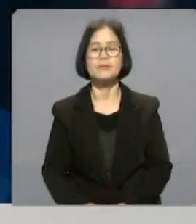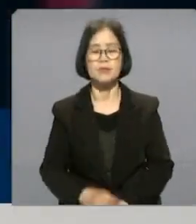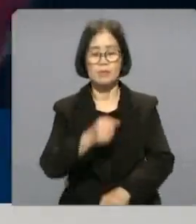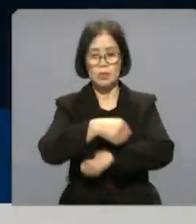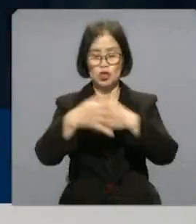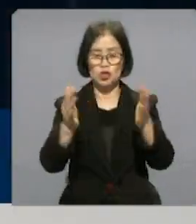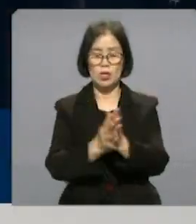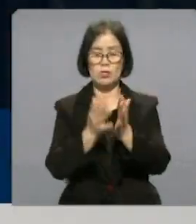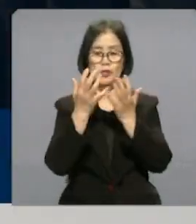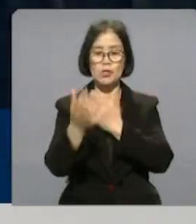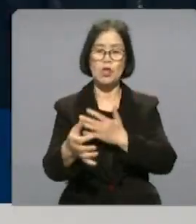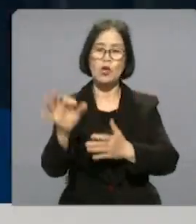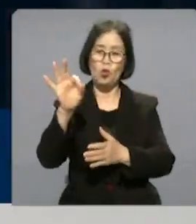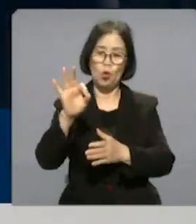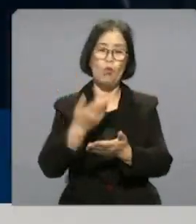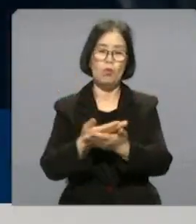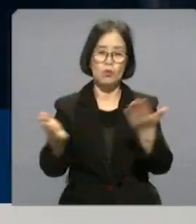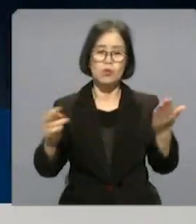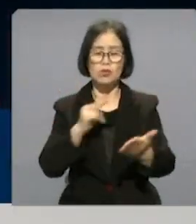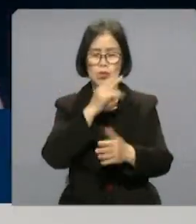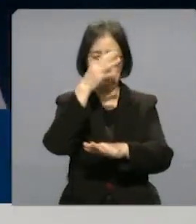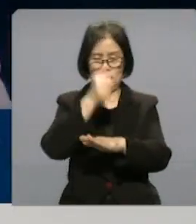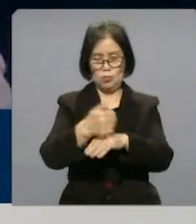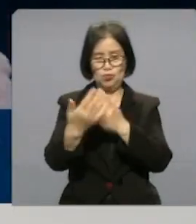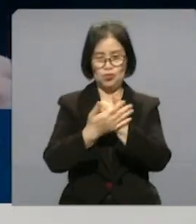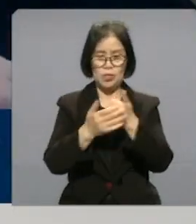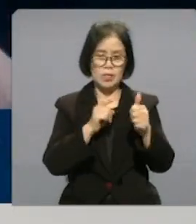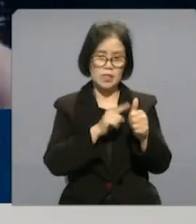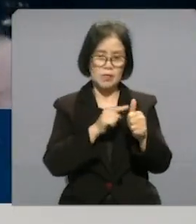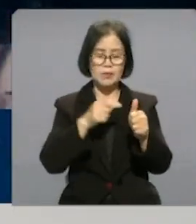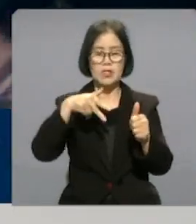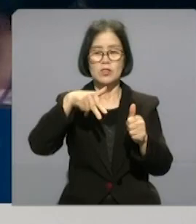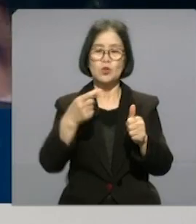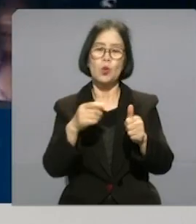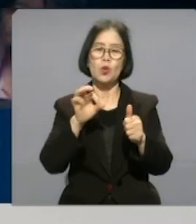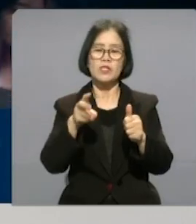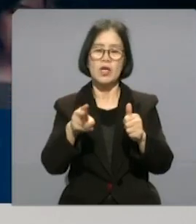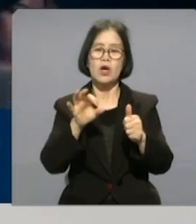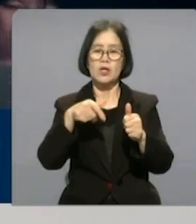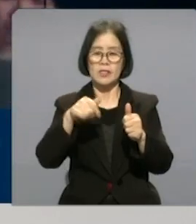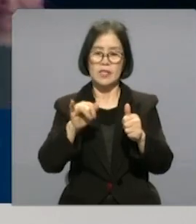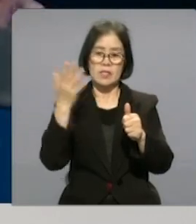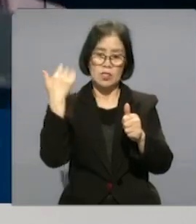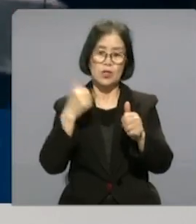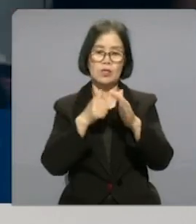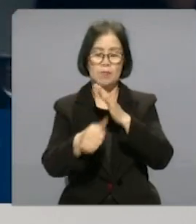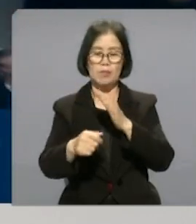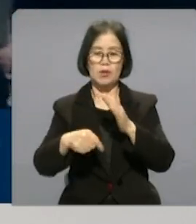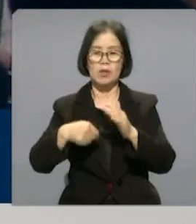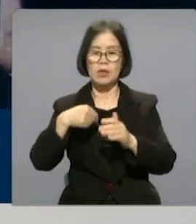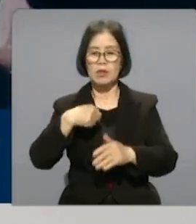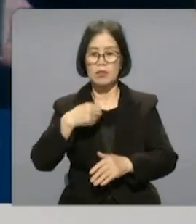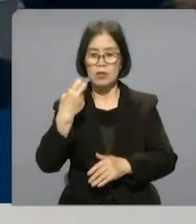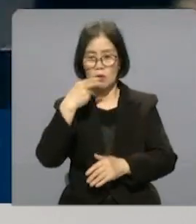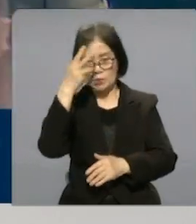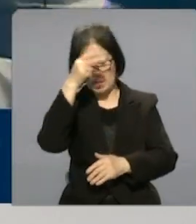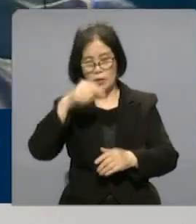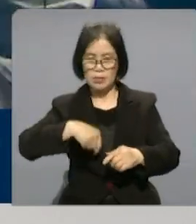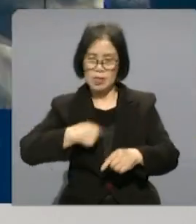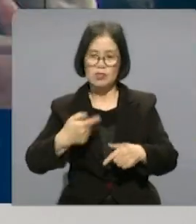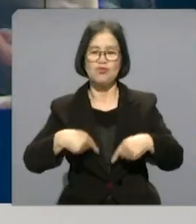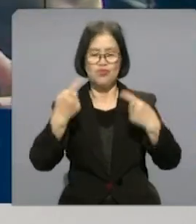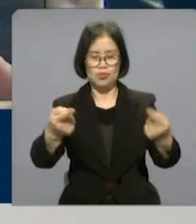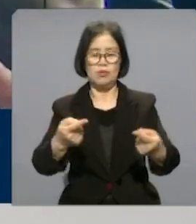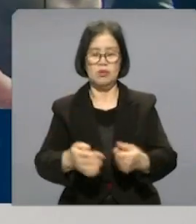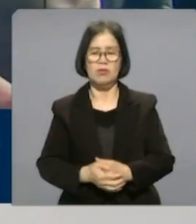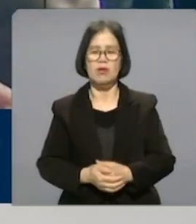민주당 전당대회 돈봉투 의혹 최종 수혜자로 지목된 송영길 전 대표가 검찰에 자진 출석했습니다. 검찰은 아직